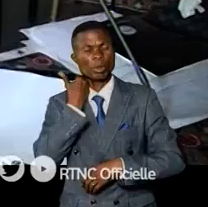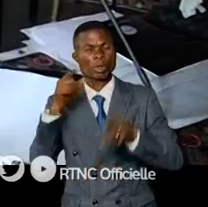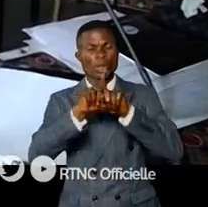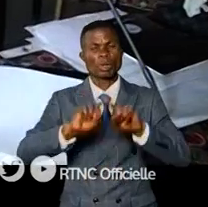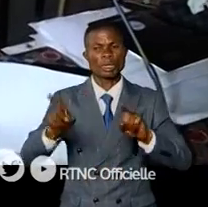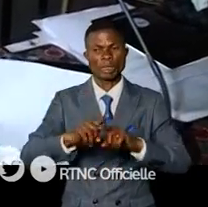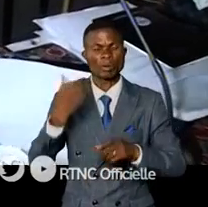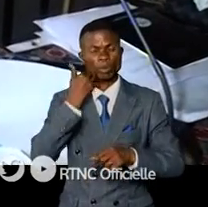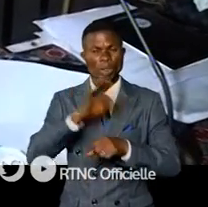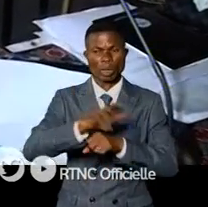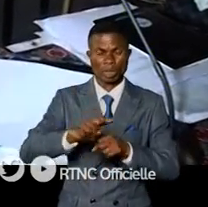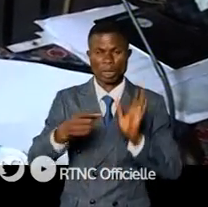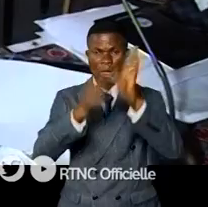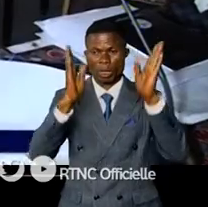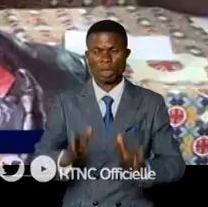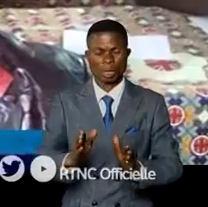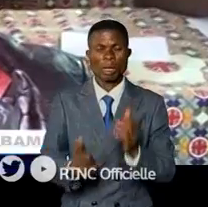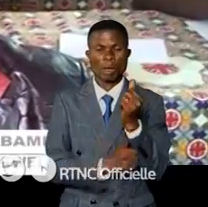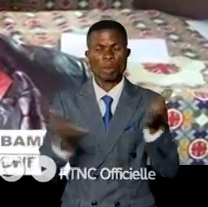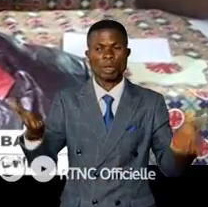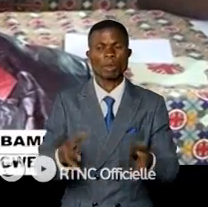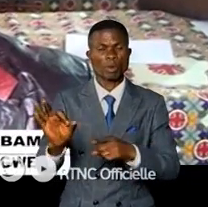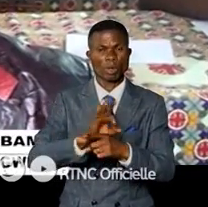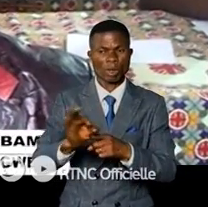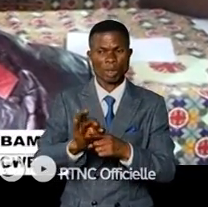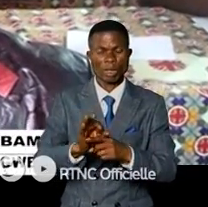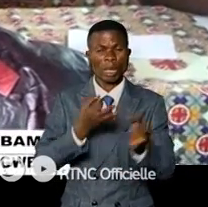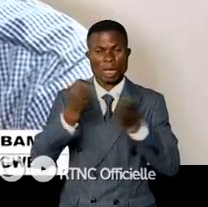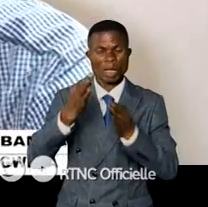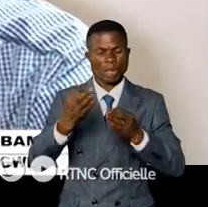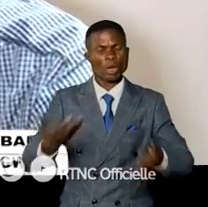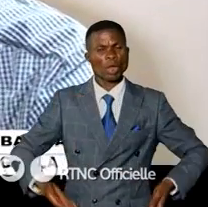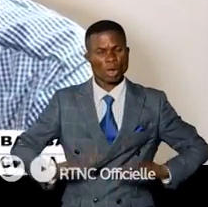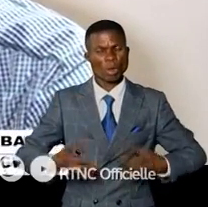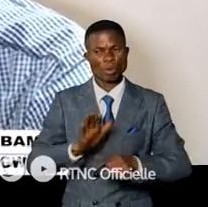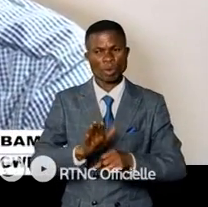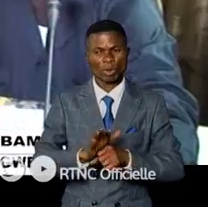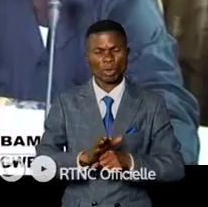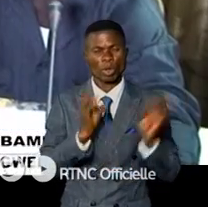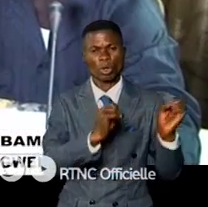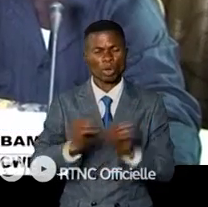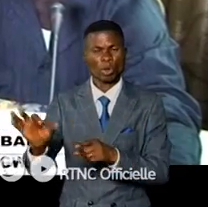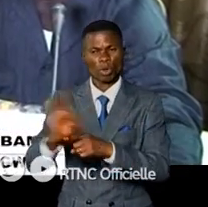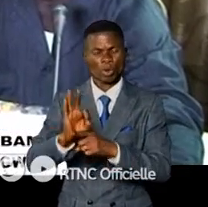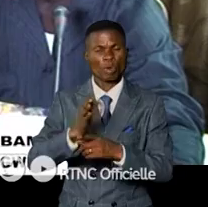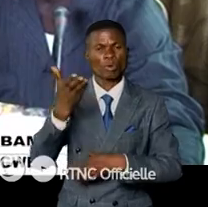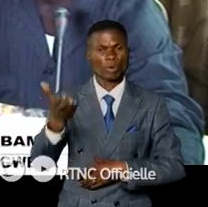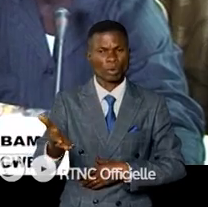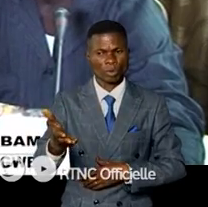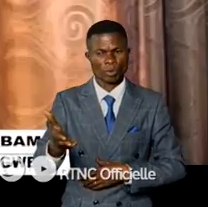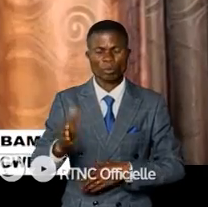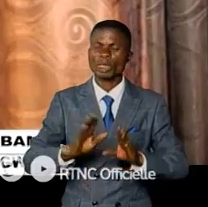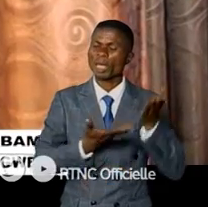épidémies. Le représentant des participants a pour sa part exprimé sa gratitude pour l'organisation de ces assises